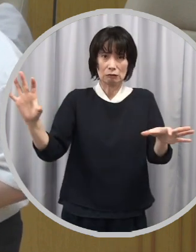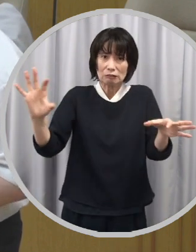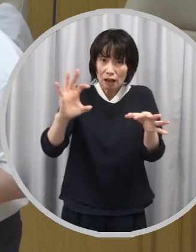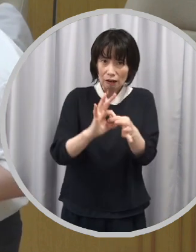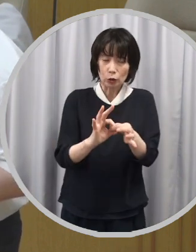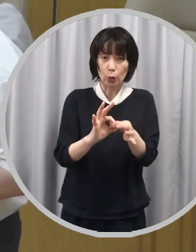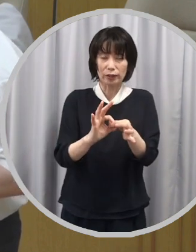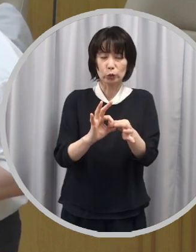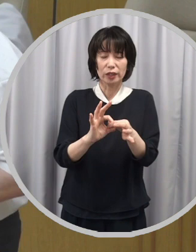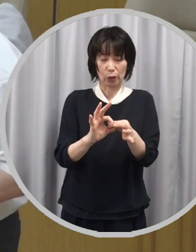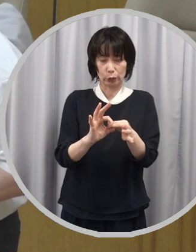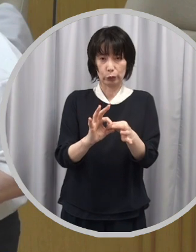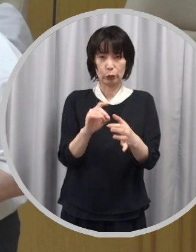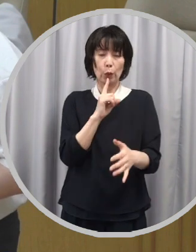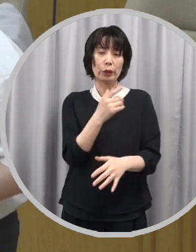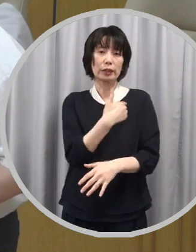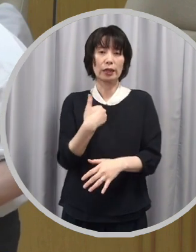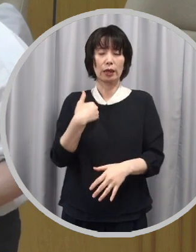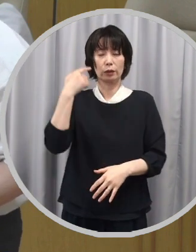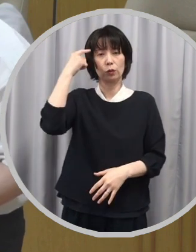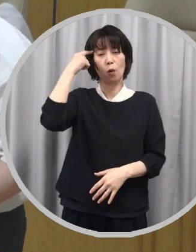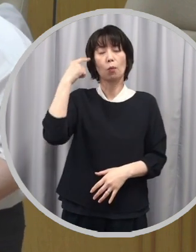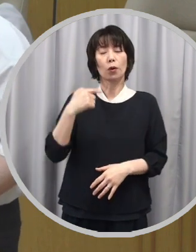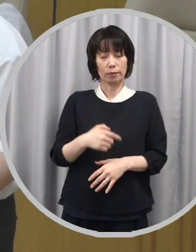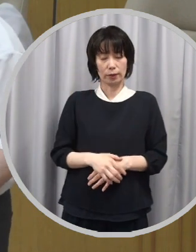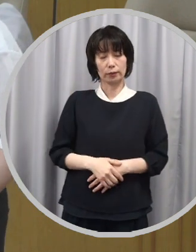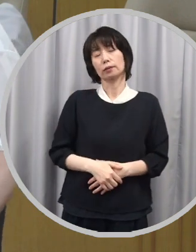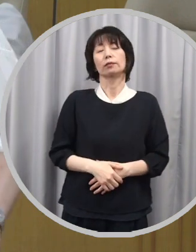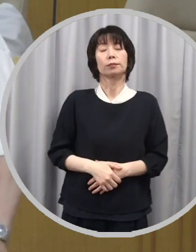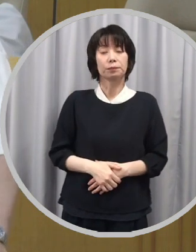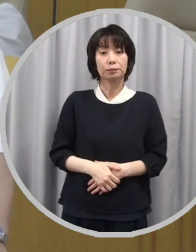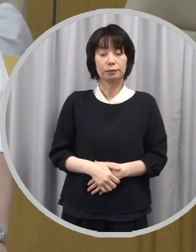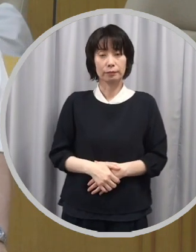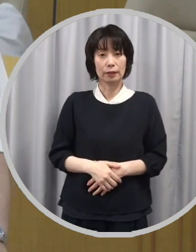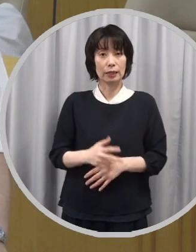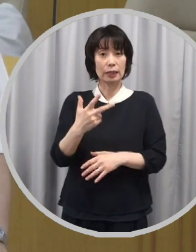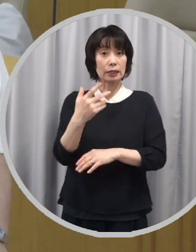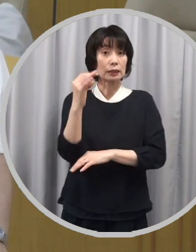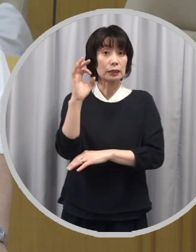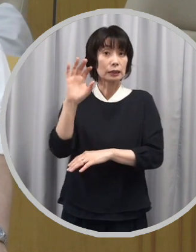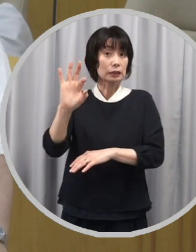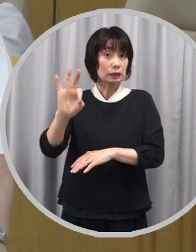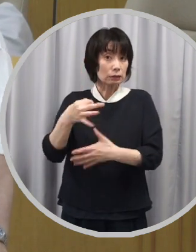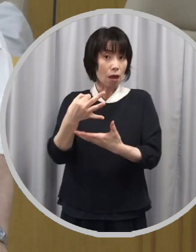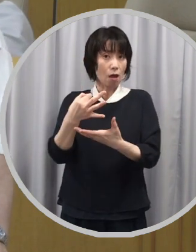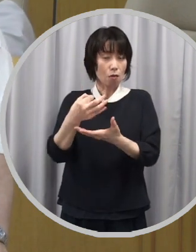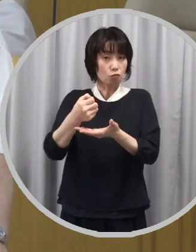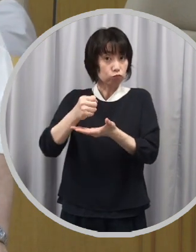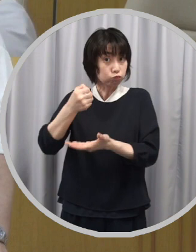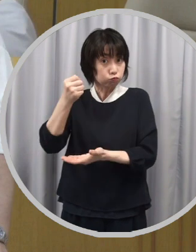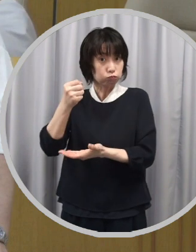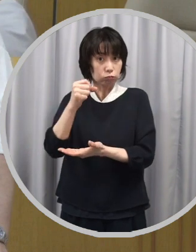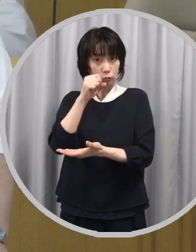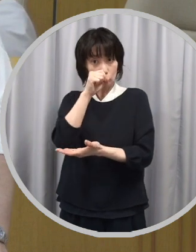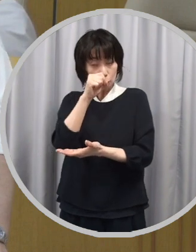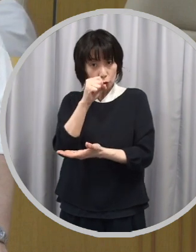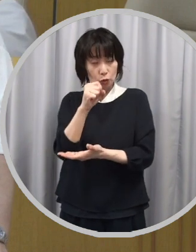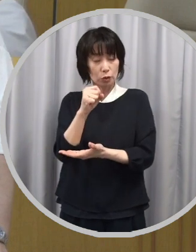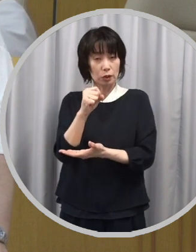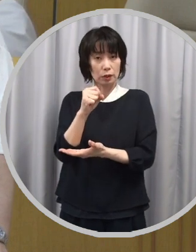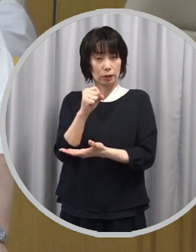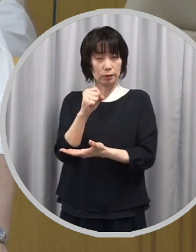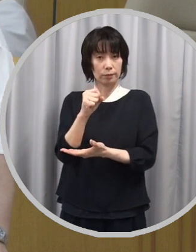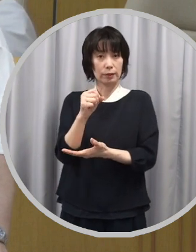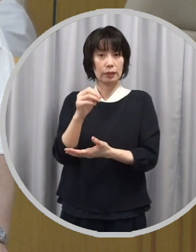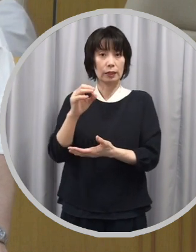過言でないというような動きになってきております。市税は近年堅調に維持し推移し、財